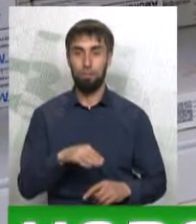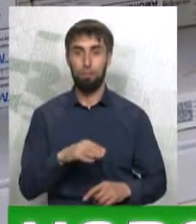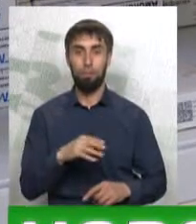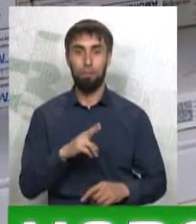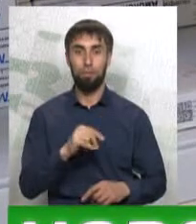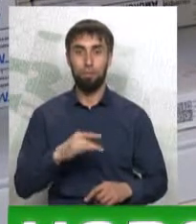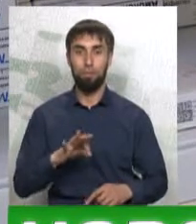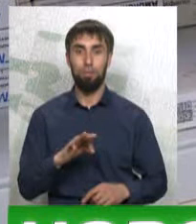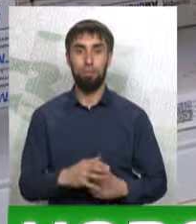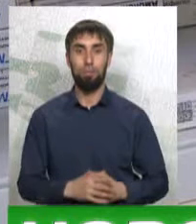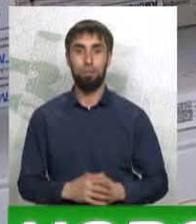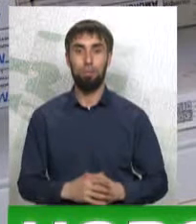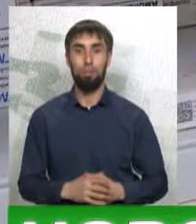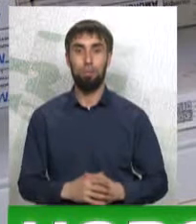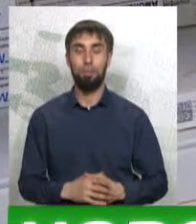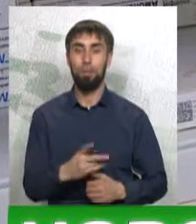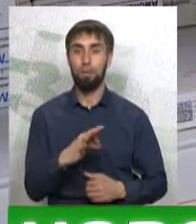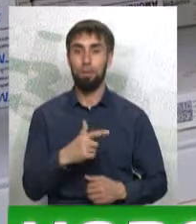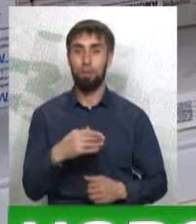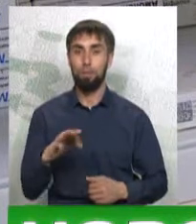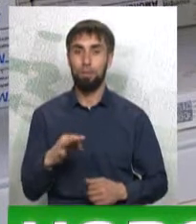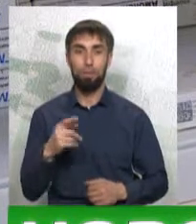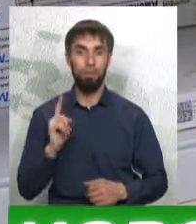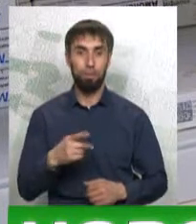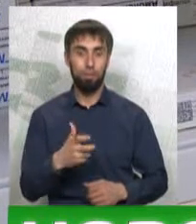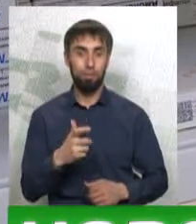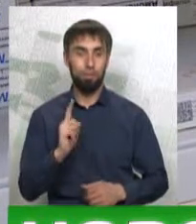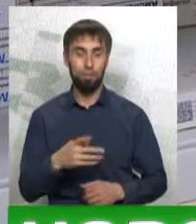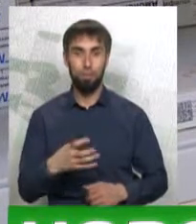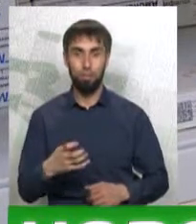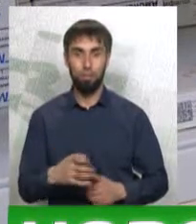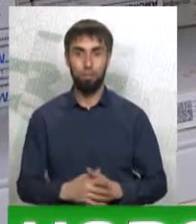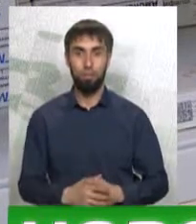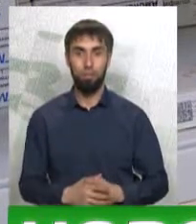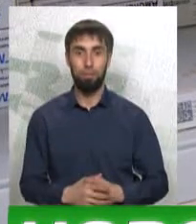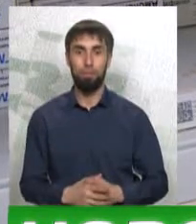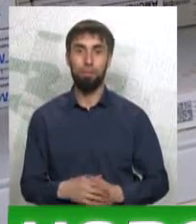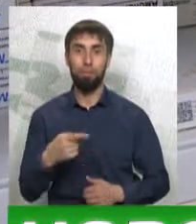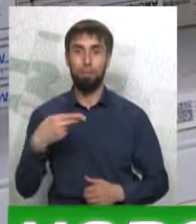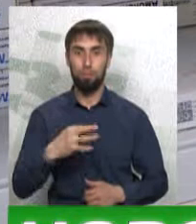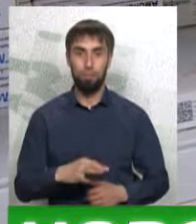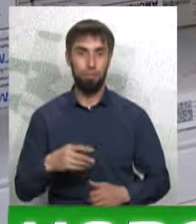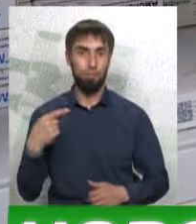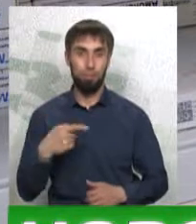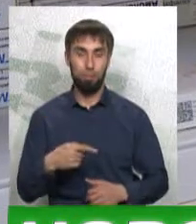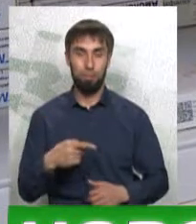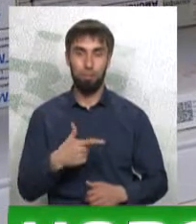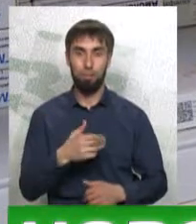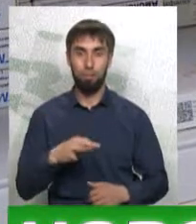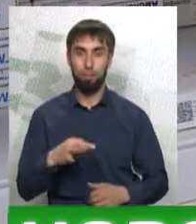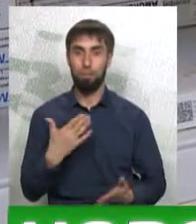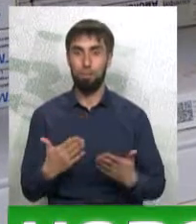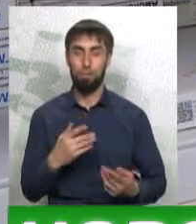снять интоксикацию, где-то 1300-1400, до 1000 где-то, если